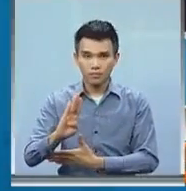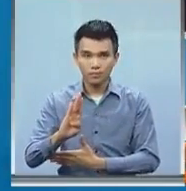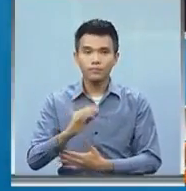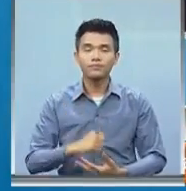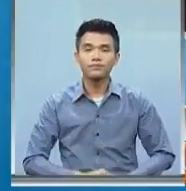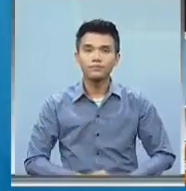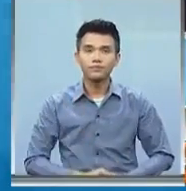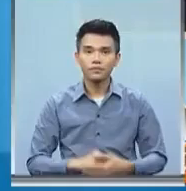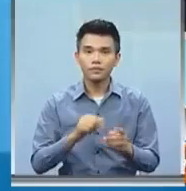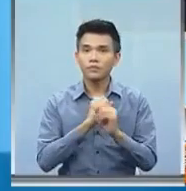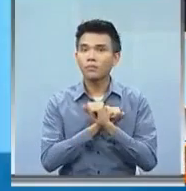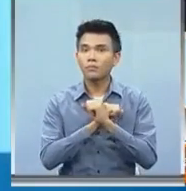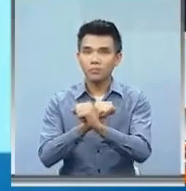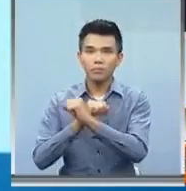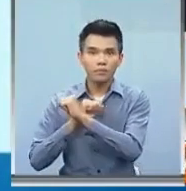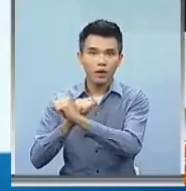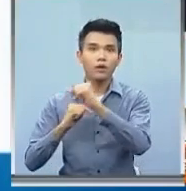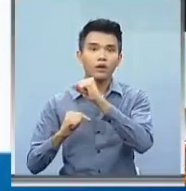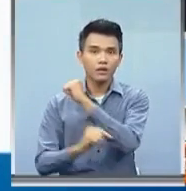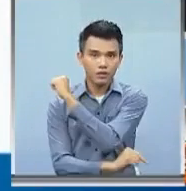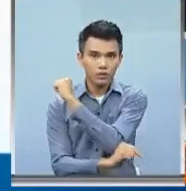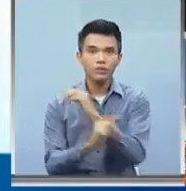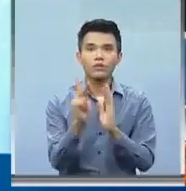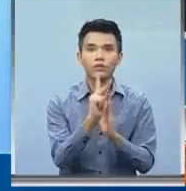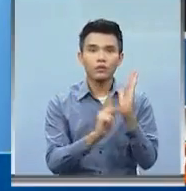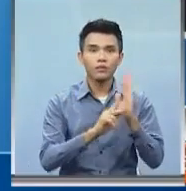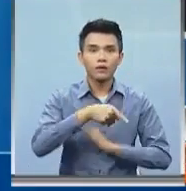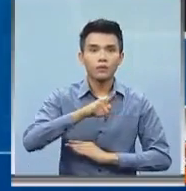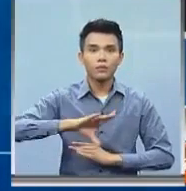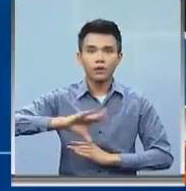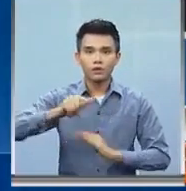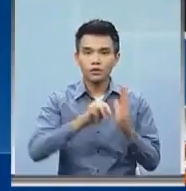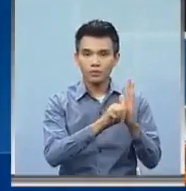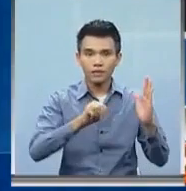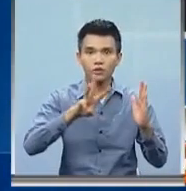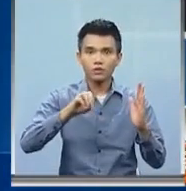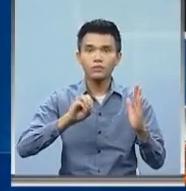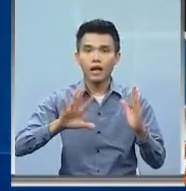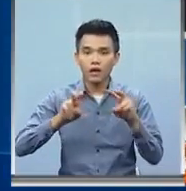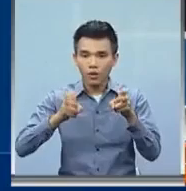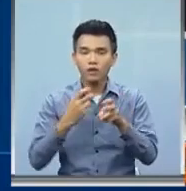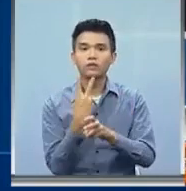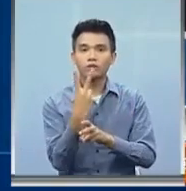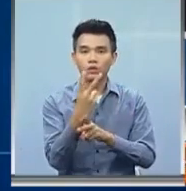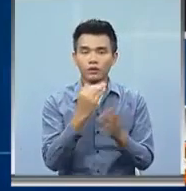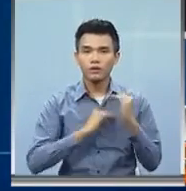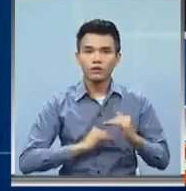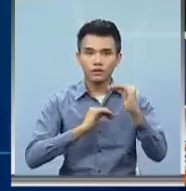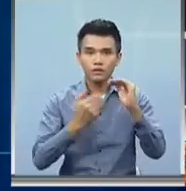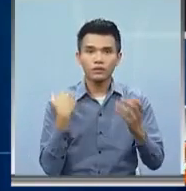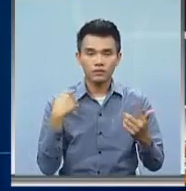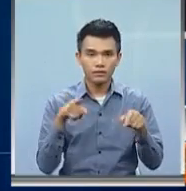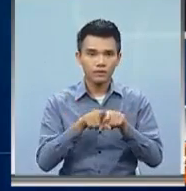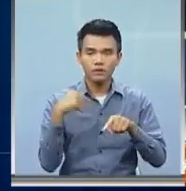ว่าด้วยการป้องกันและปราบปรามการทุจริตหรือกฎหมายปปช.ในมาตราที่65วรรค2กำหนดไว้ค่ะว่าผู้